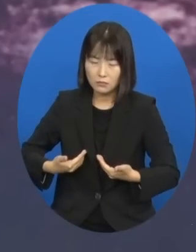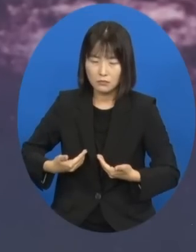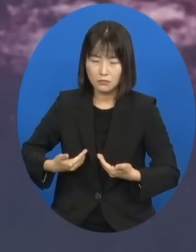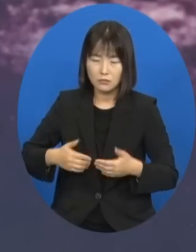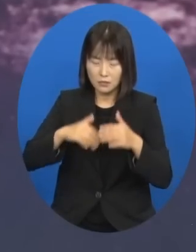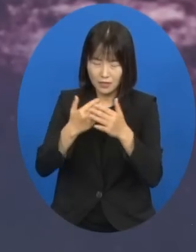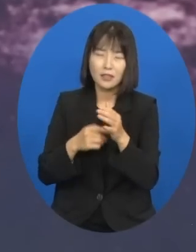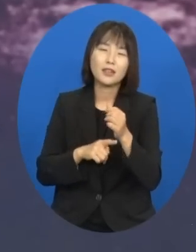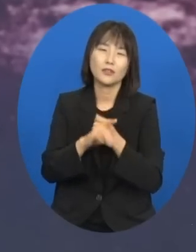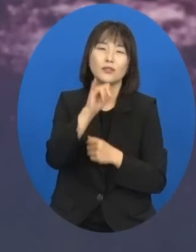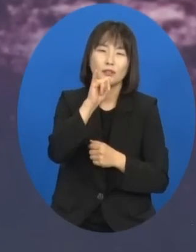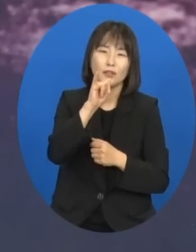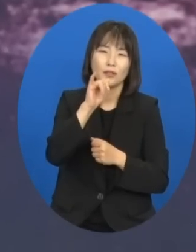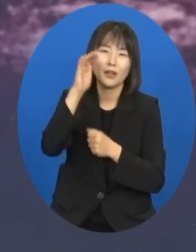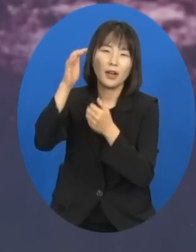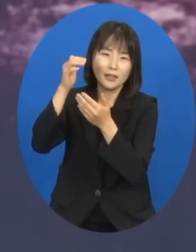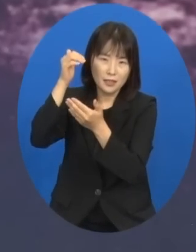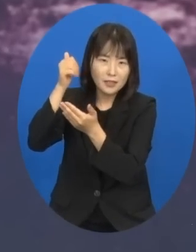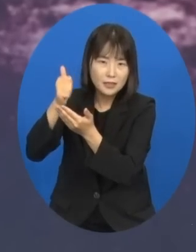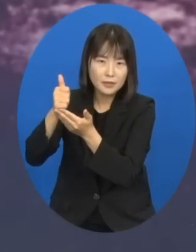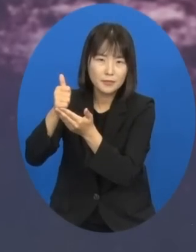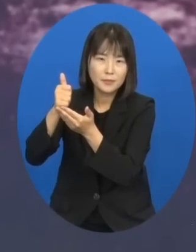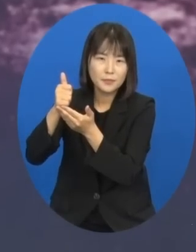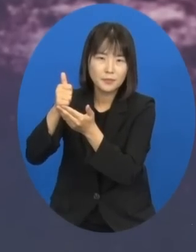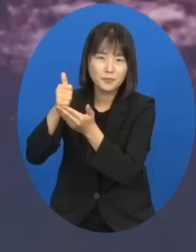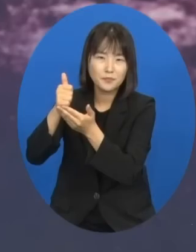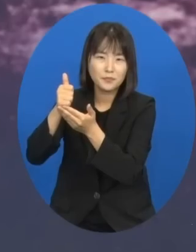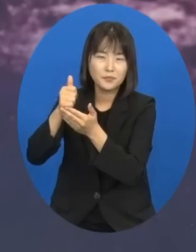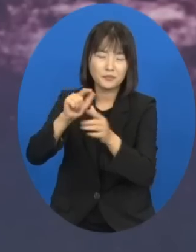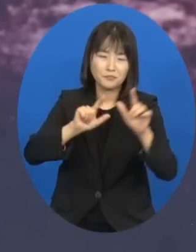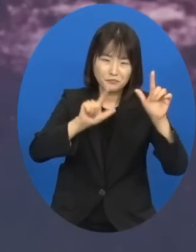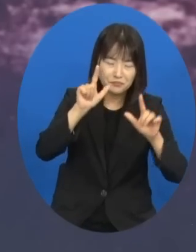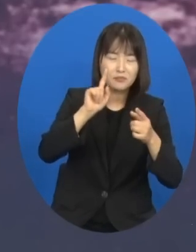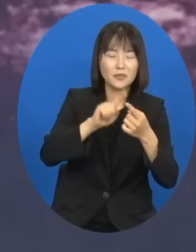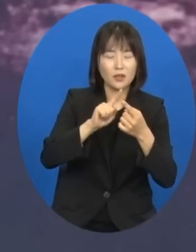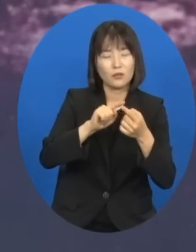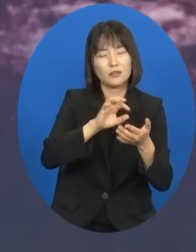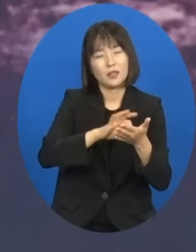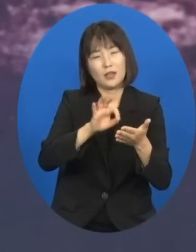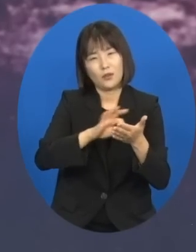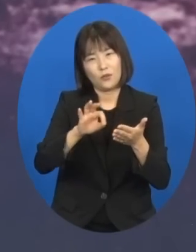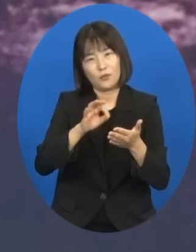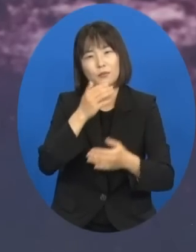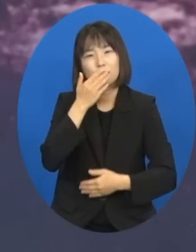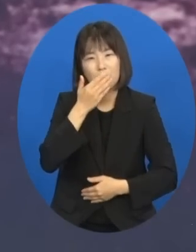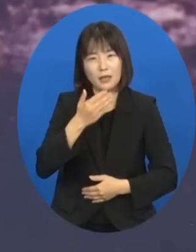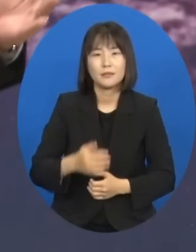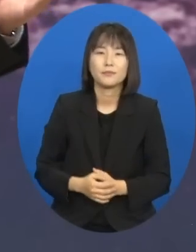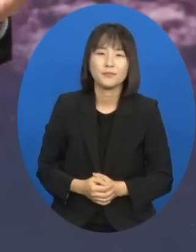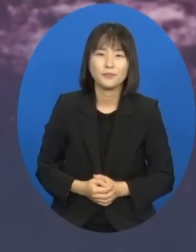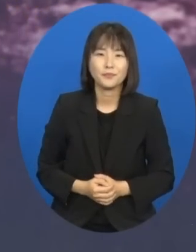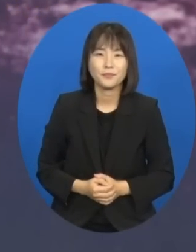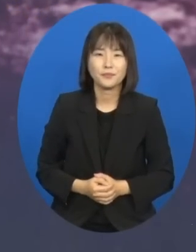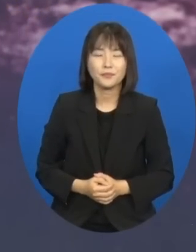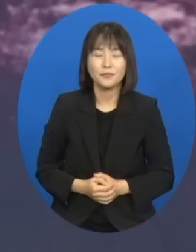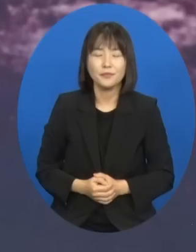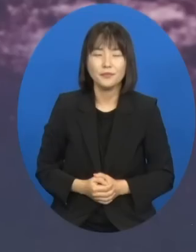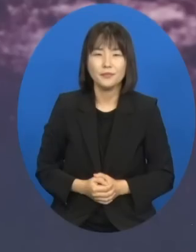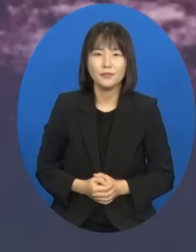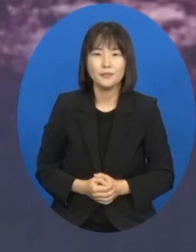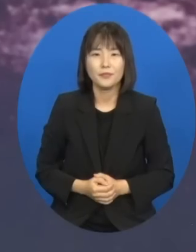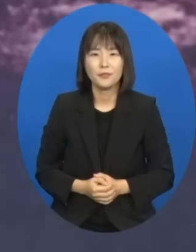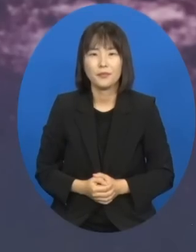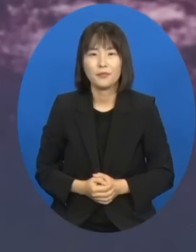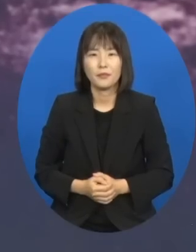것입니다. 하나님이 다 소위 어떻게 해요? 생긴 대로 쓰신다. 다 생긴 대로 쓰시는 겁니다. 그러니까 여러분,